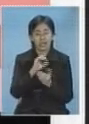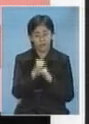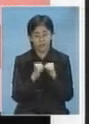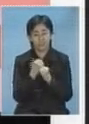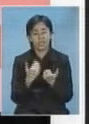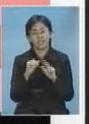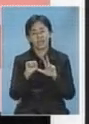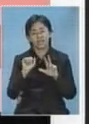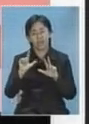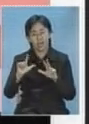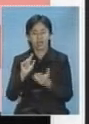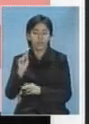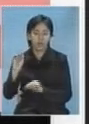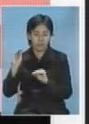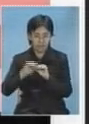ง 300,000 ล้านบาทครับ